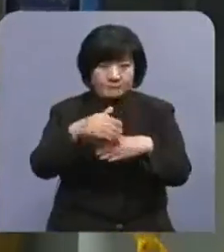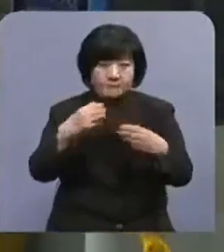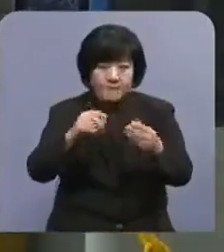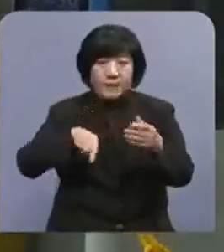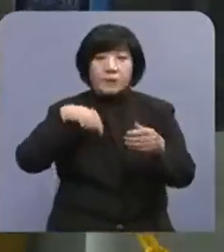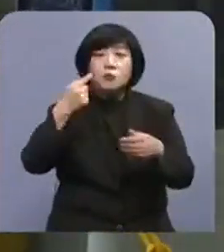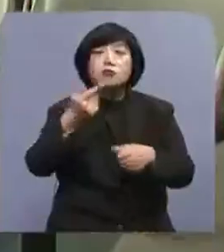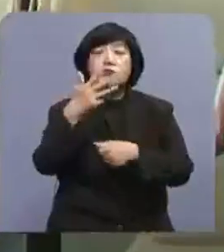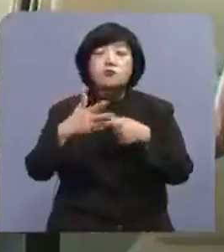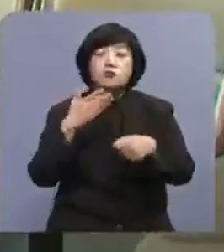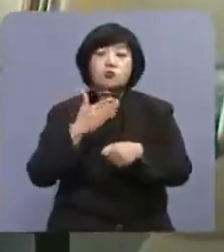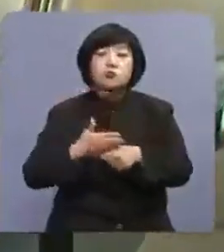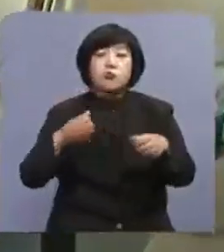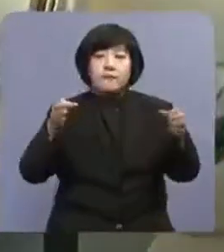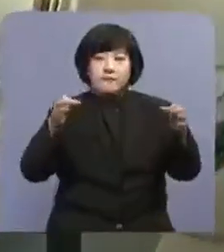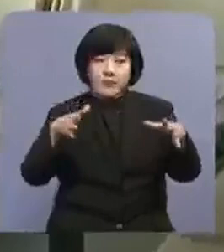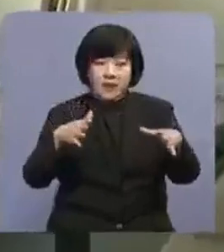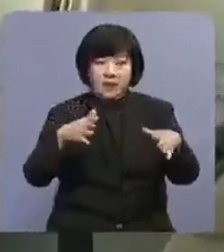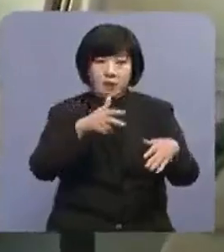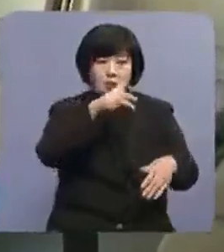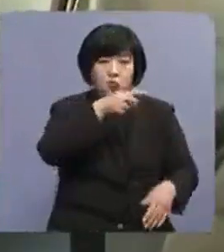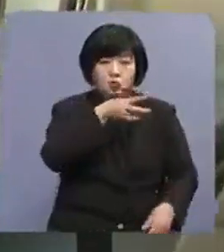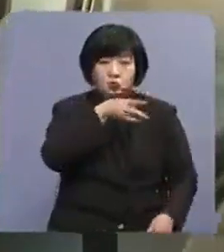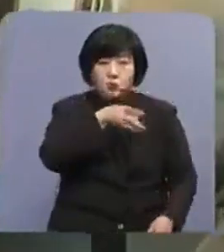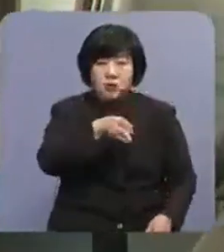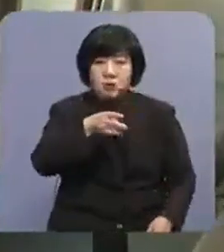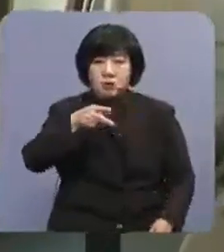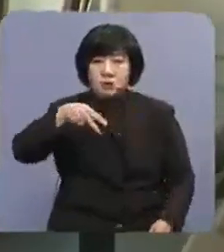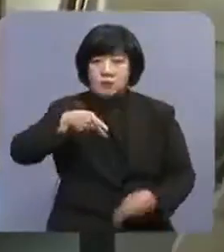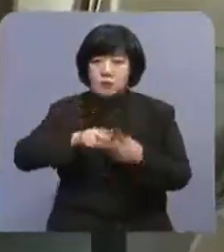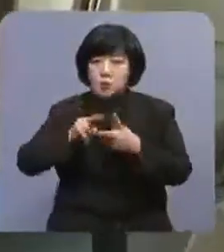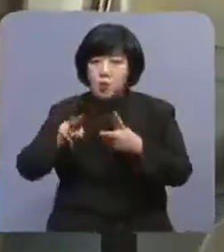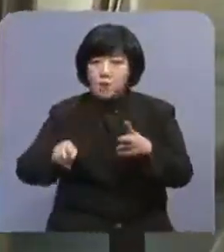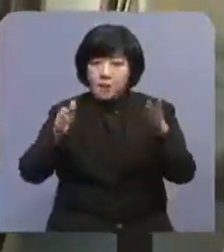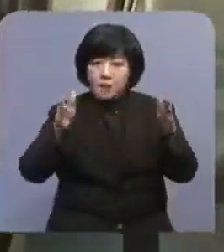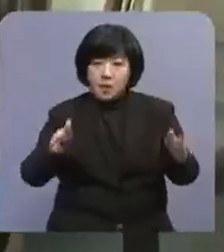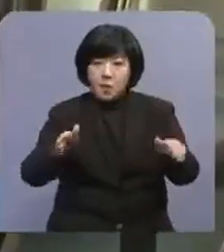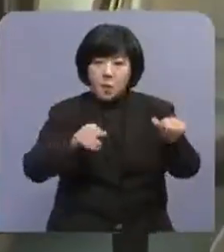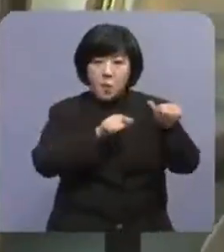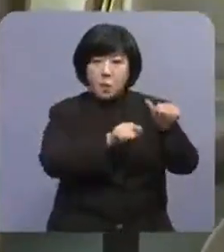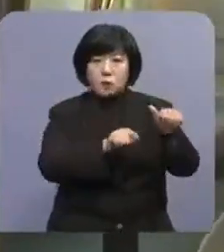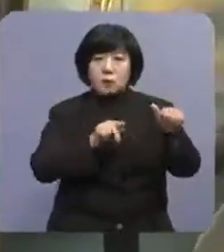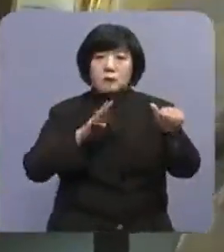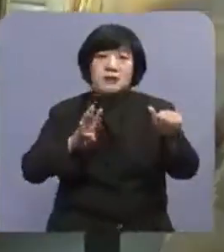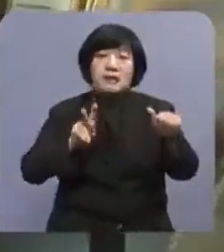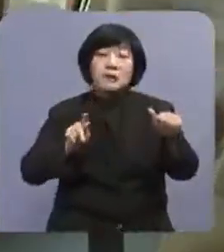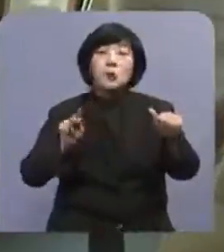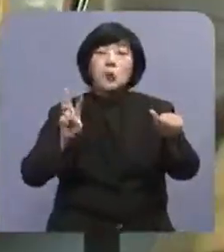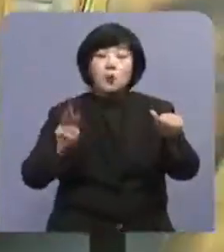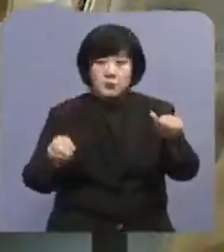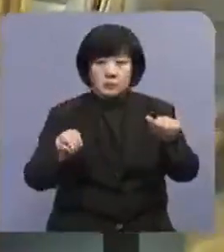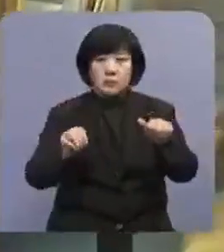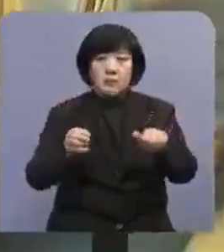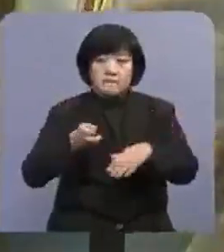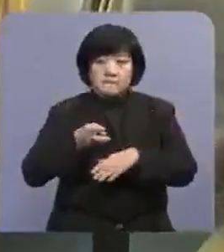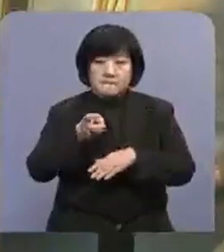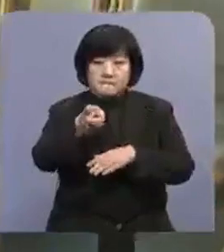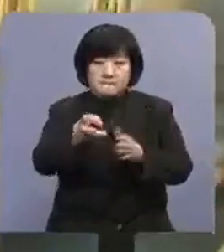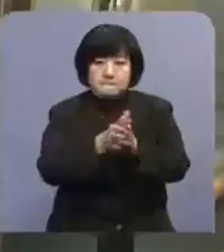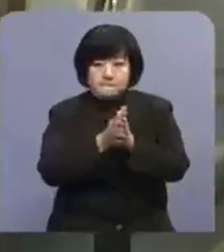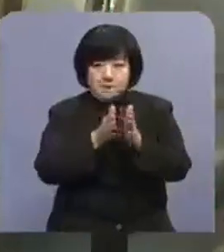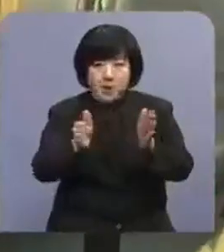일입니다. 주례 교차로와 서면 교차로를 잇는 BRT 5.4km 구간이 개통하면서 부산의